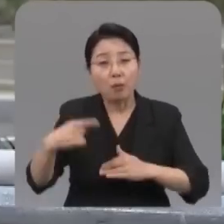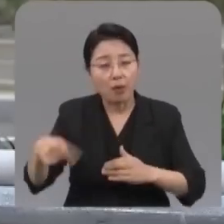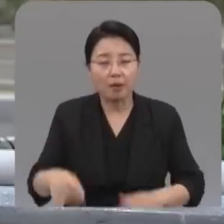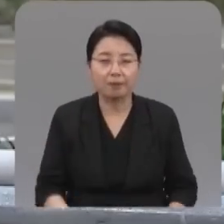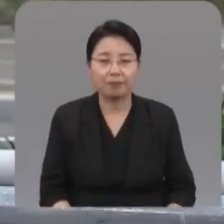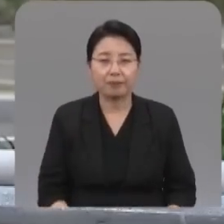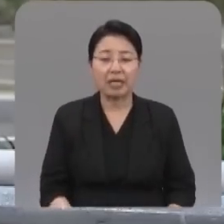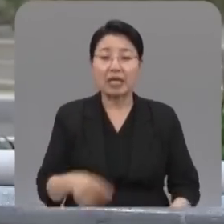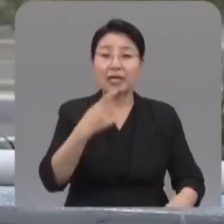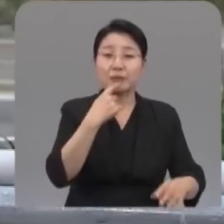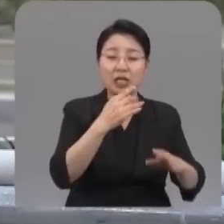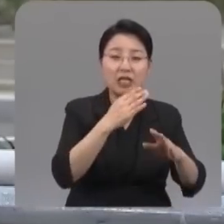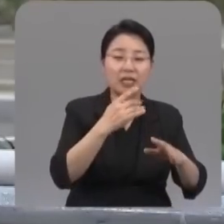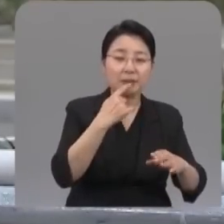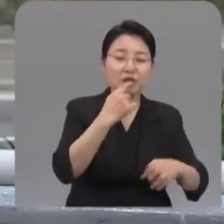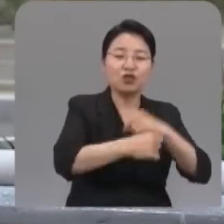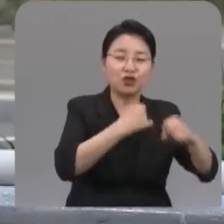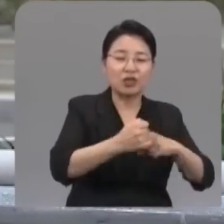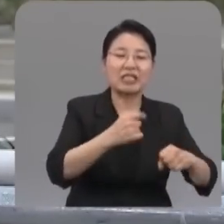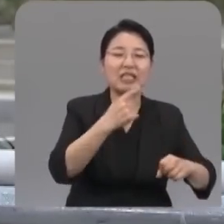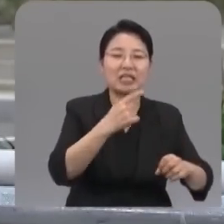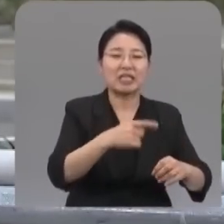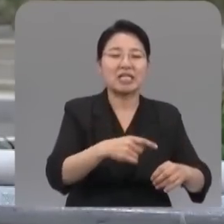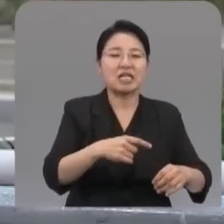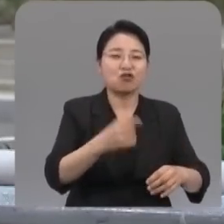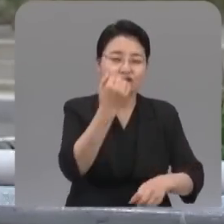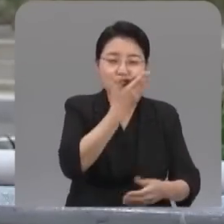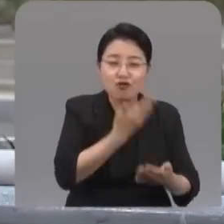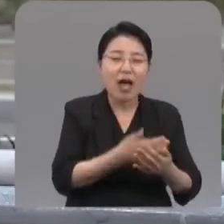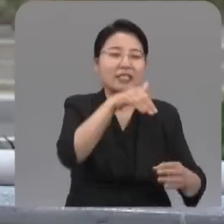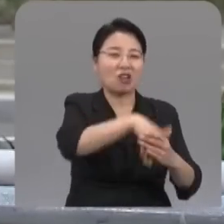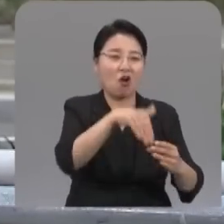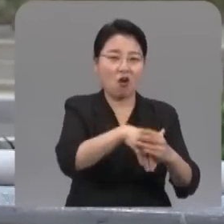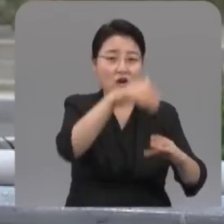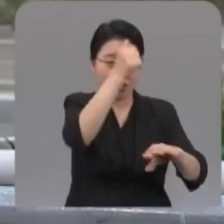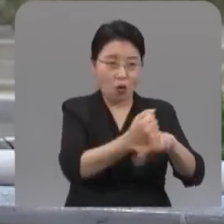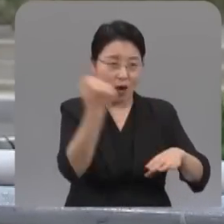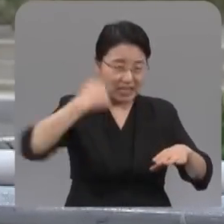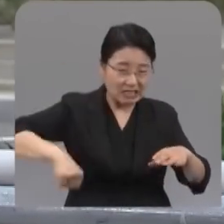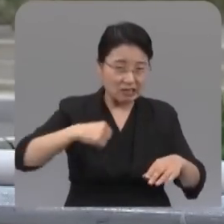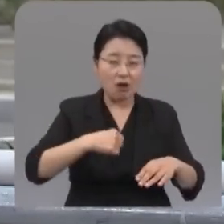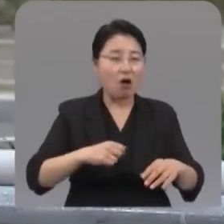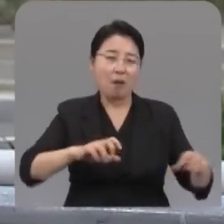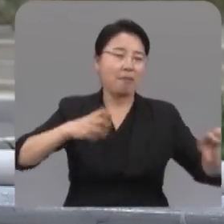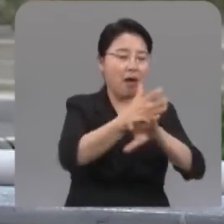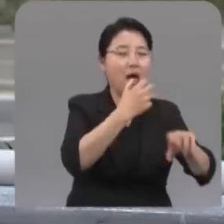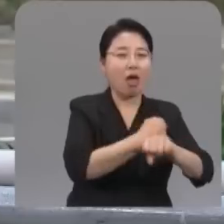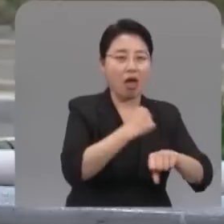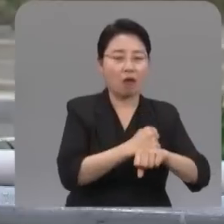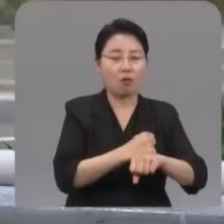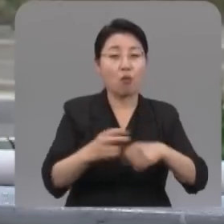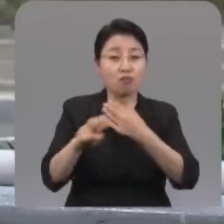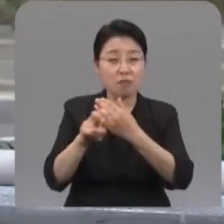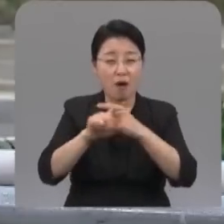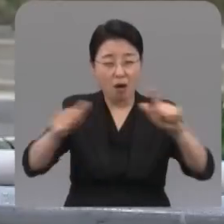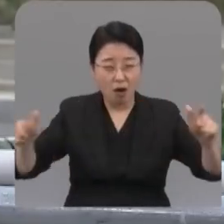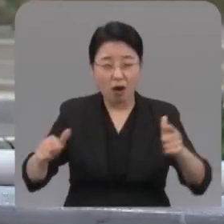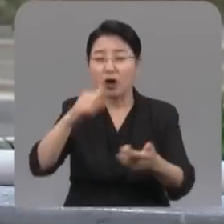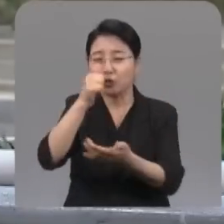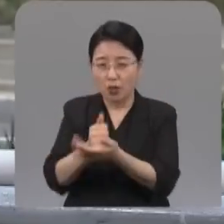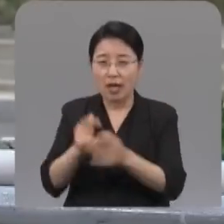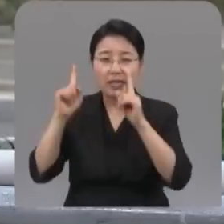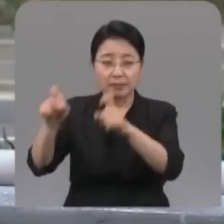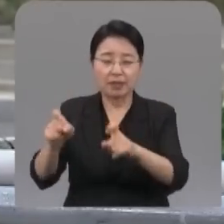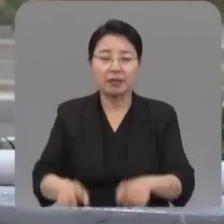미국 민주주의의 근간이죠. 선거를 조작하고 선거 결과에 불복하면서 여러 불법을 저지른 혐의를